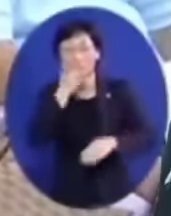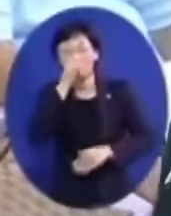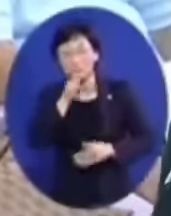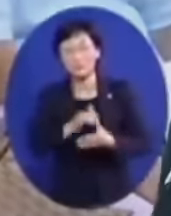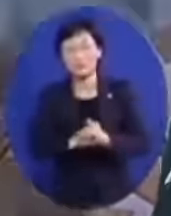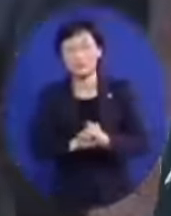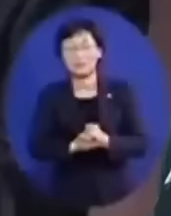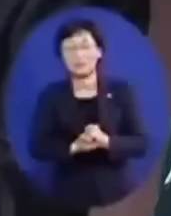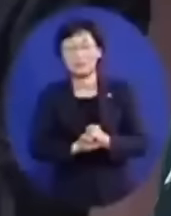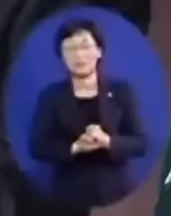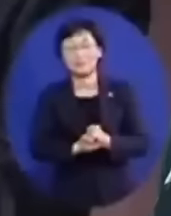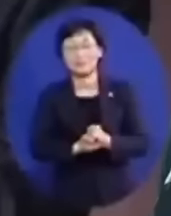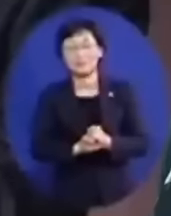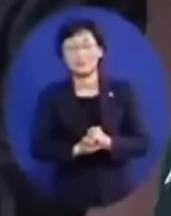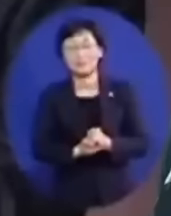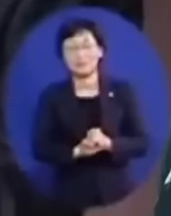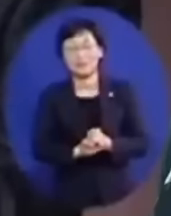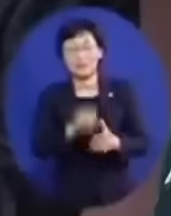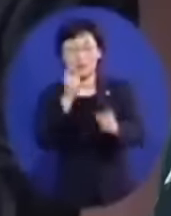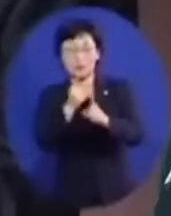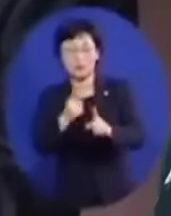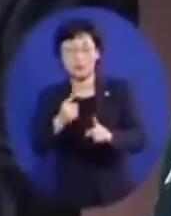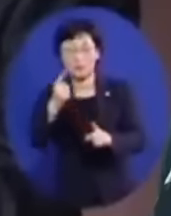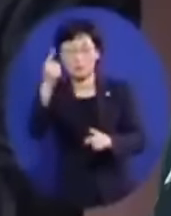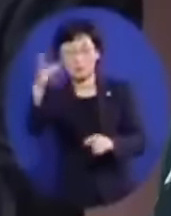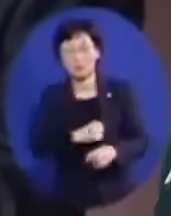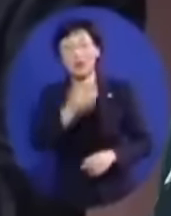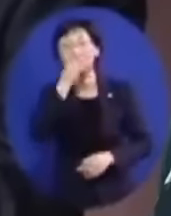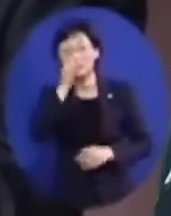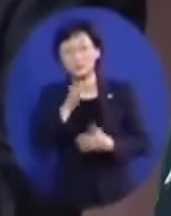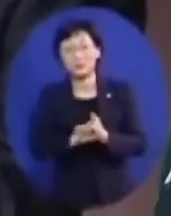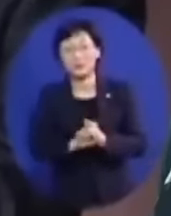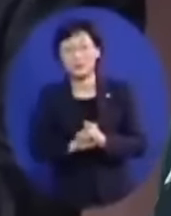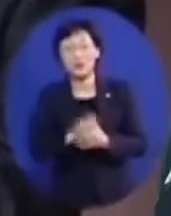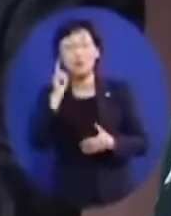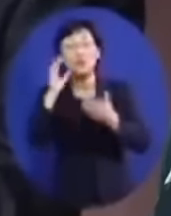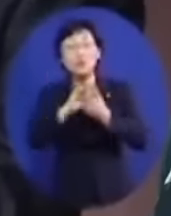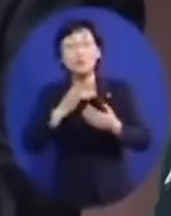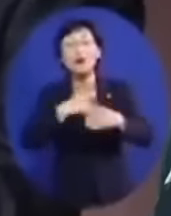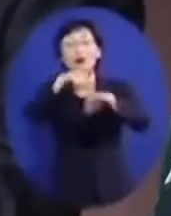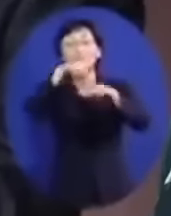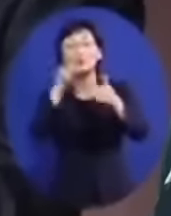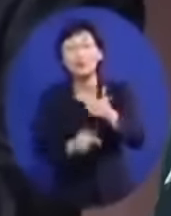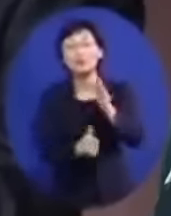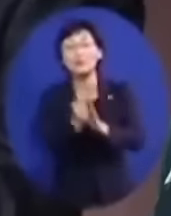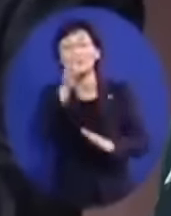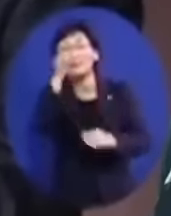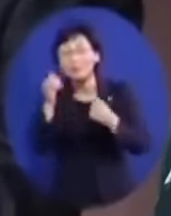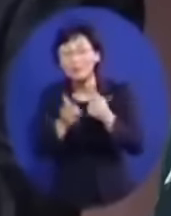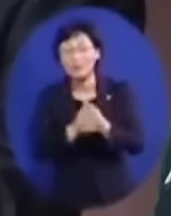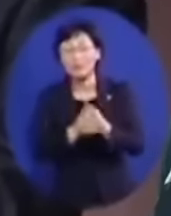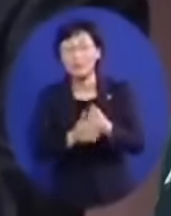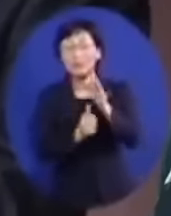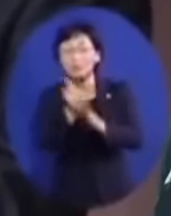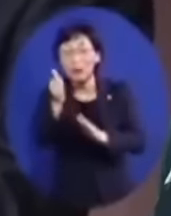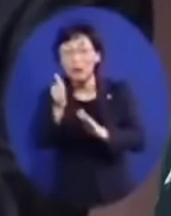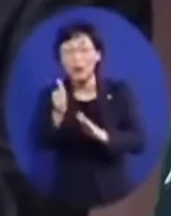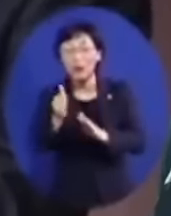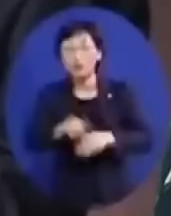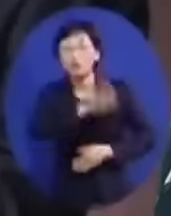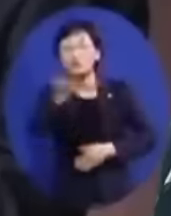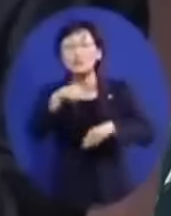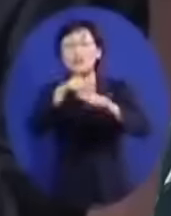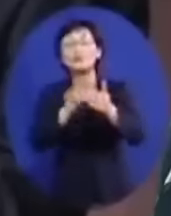있습니다. 승리가 다가올 수 있습니다. 왜냐하면 내 마음속에 희망이 있기 때문인 것입니다. 희망은 우리 마음속에